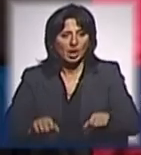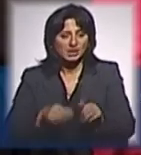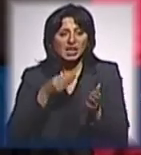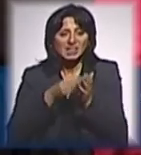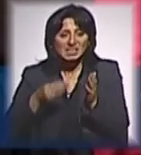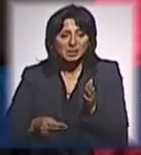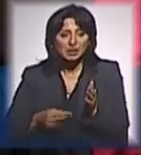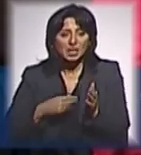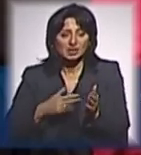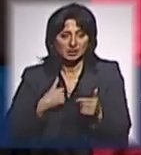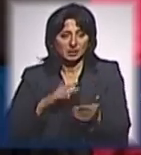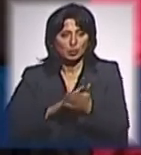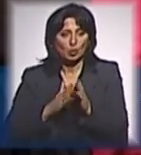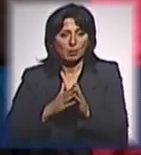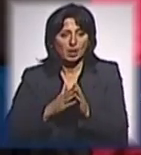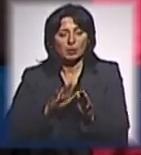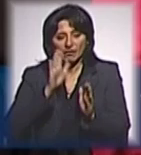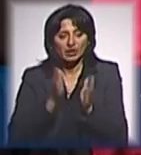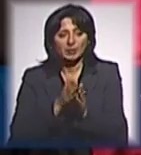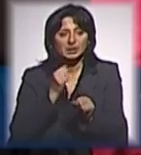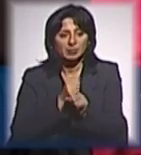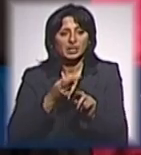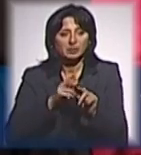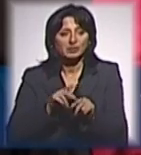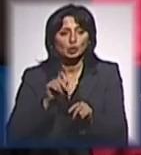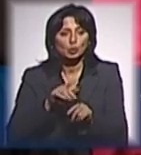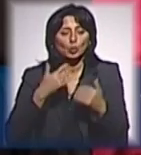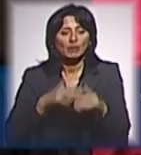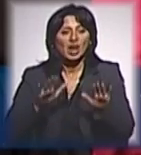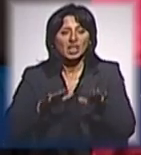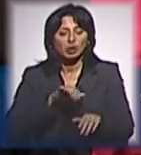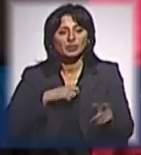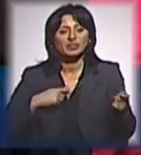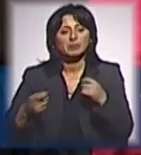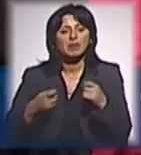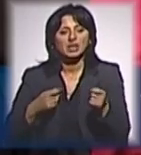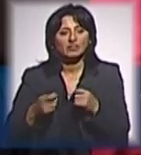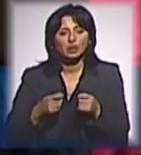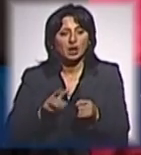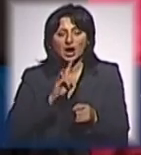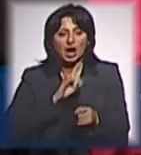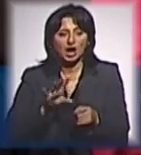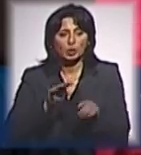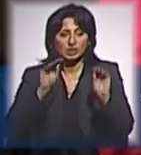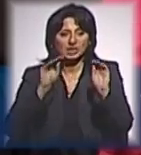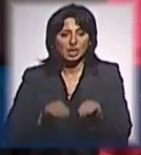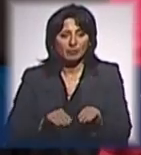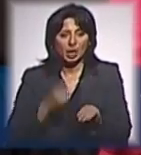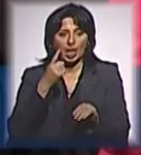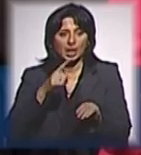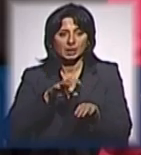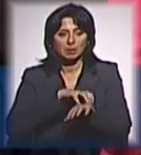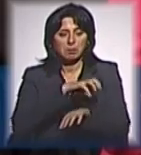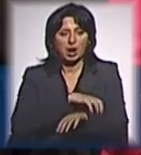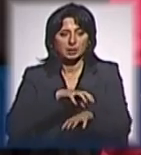დისკრიმინაციულ მდგომარეობაში ყოფნისა და ყველაფერს გავაკეთებთ იმისათვის, რომ უკვე ადგილობრივი თვითმმართველობა აღარ იყოს დაკომპლექტებული ან ერთი